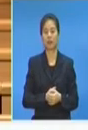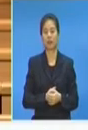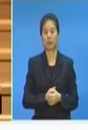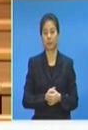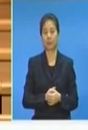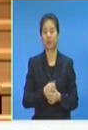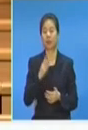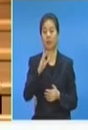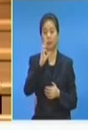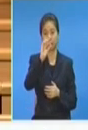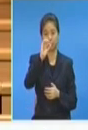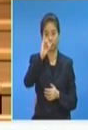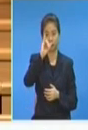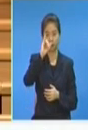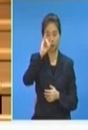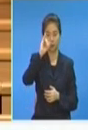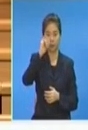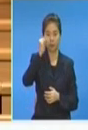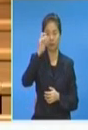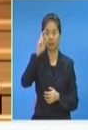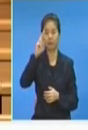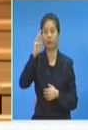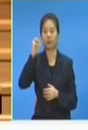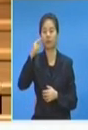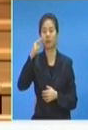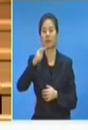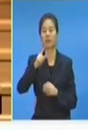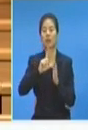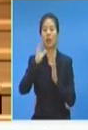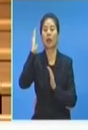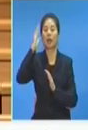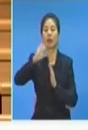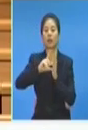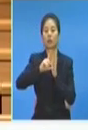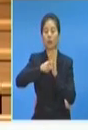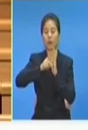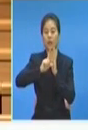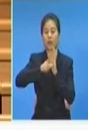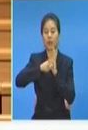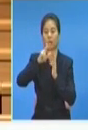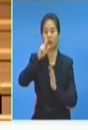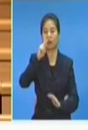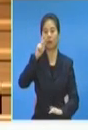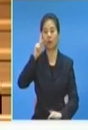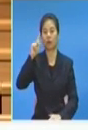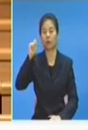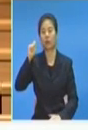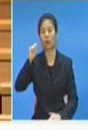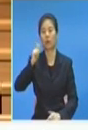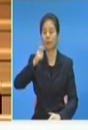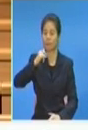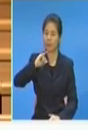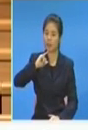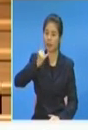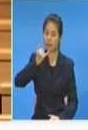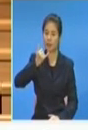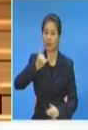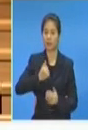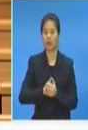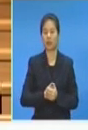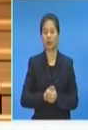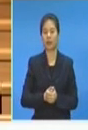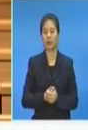มาว่าที่เลขากกต.คนต่อไปหรือเปล่าผมไม่ได้บอกว่าเป็นนะ